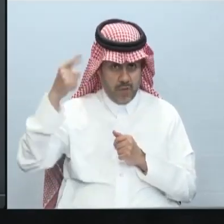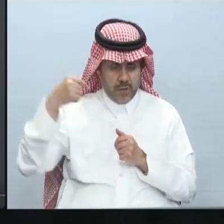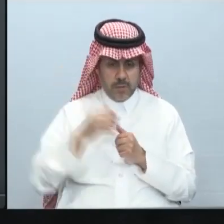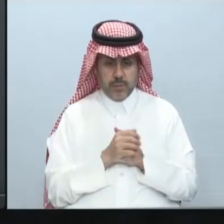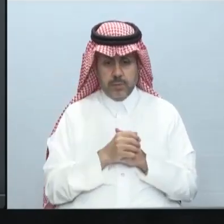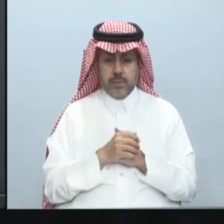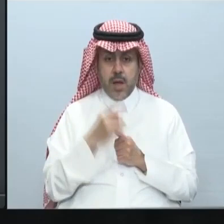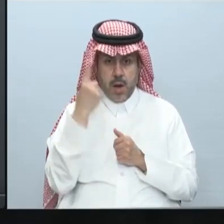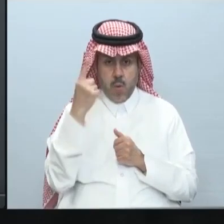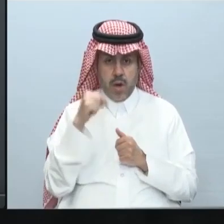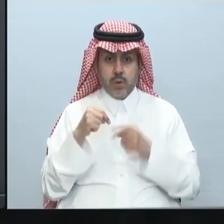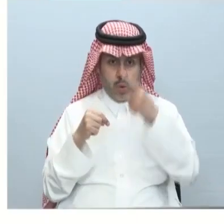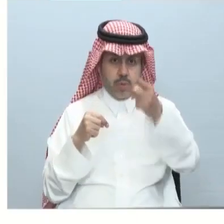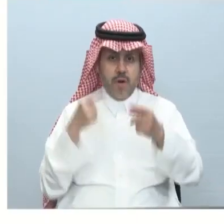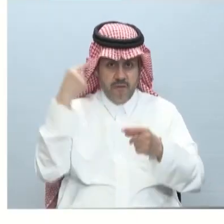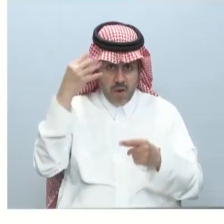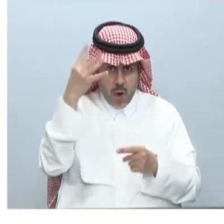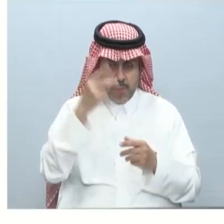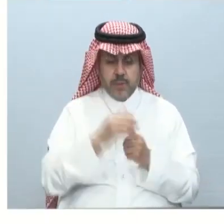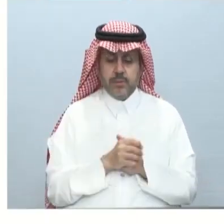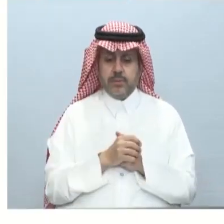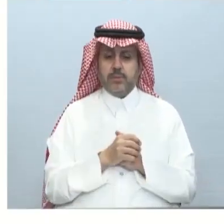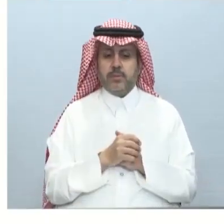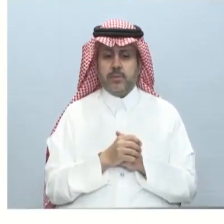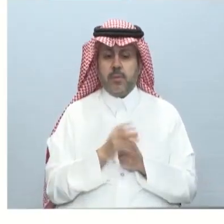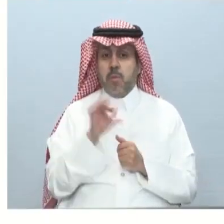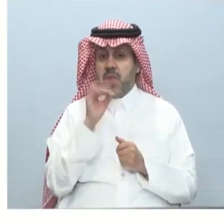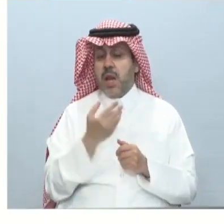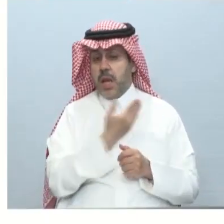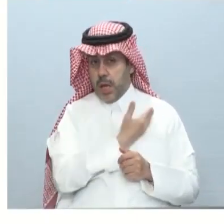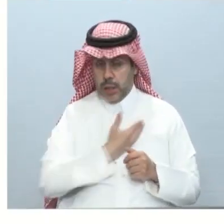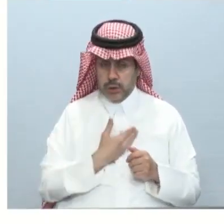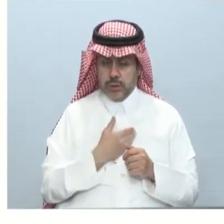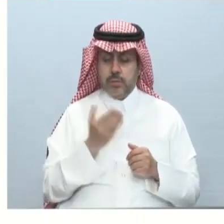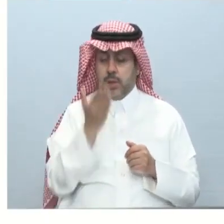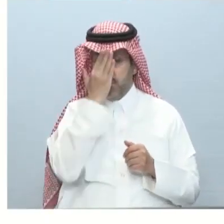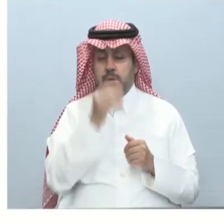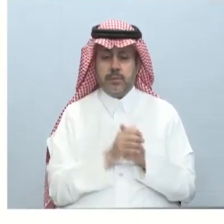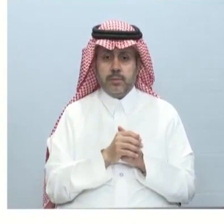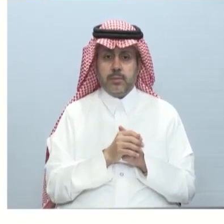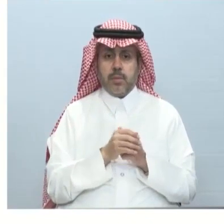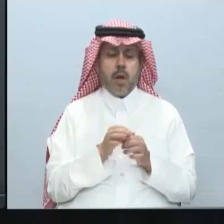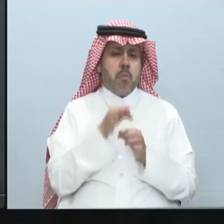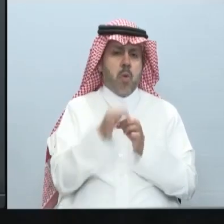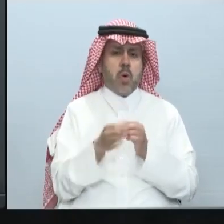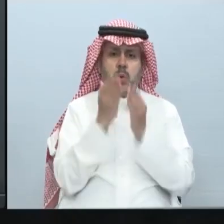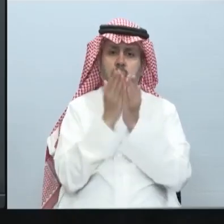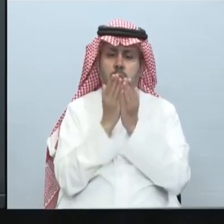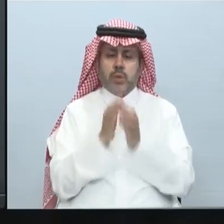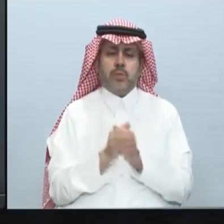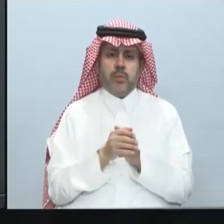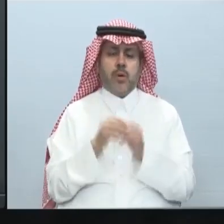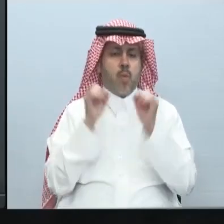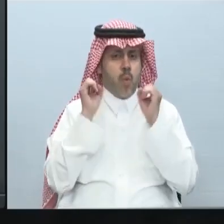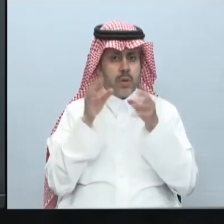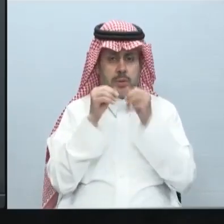اذكر لكم عباده واحده هذه العباده الحج فيها من مواطن الدعاء وعباده الدعاء